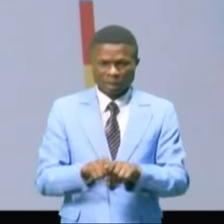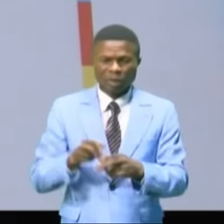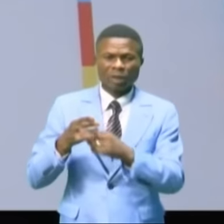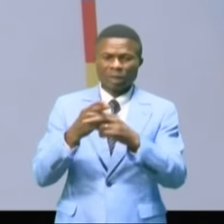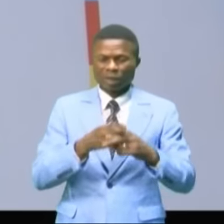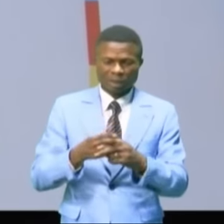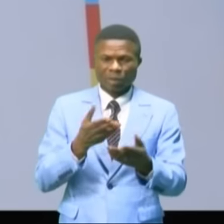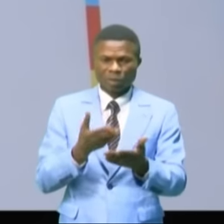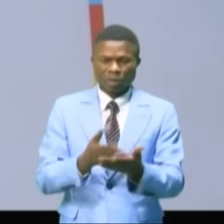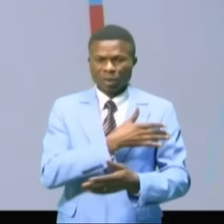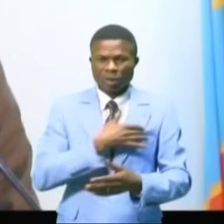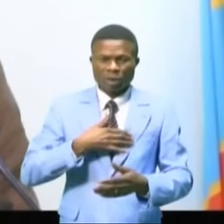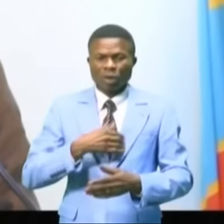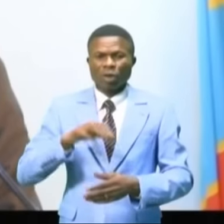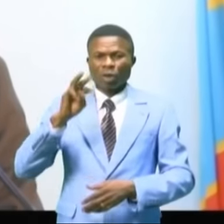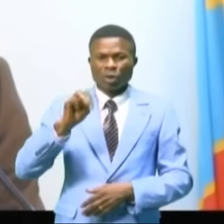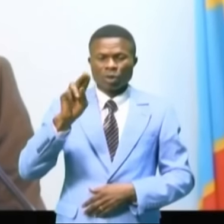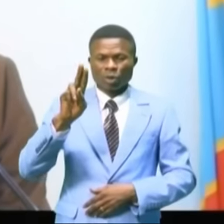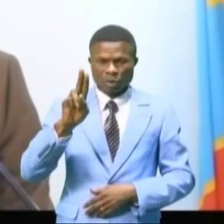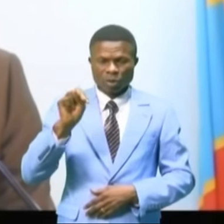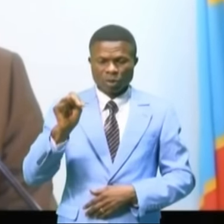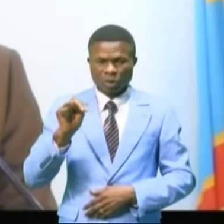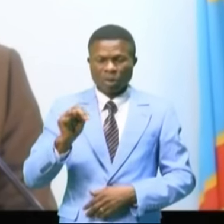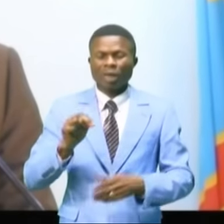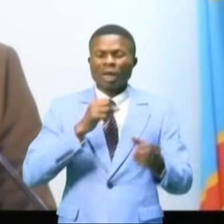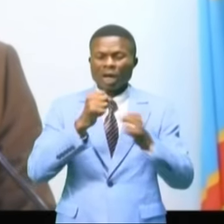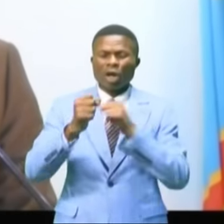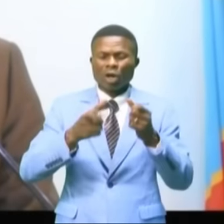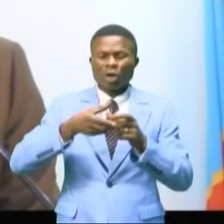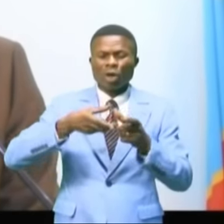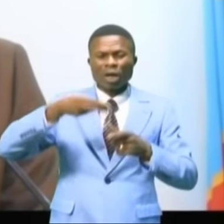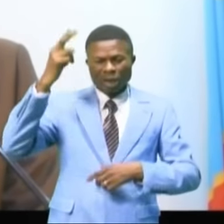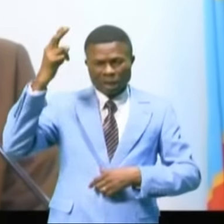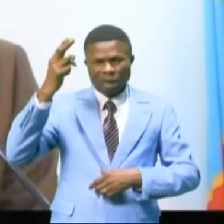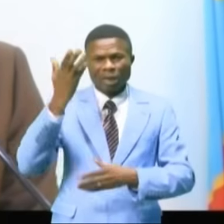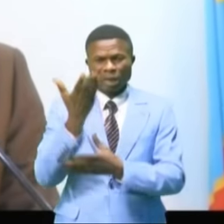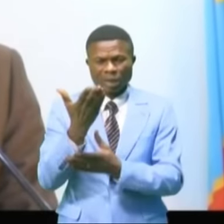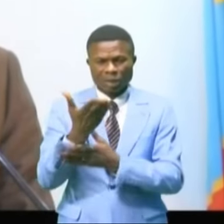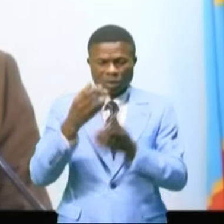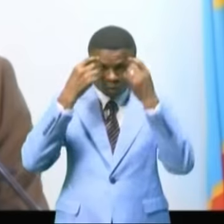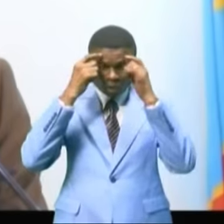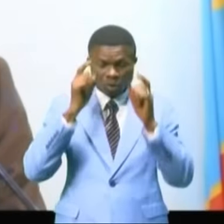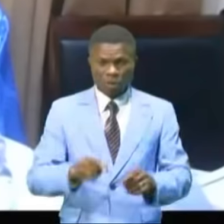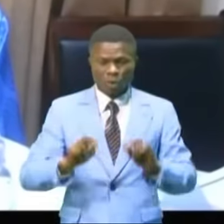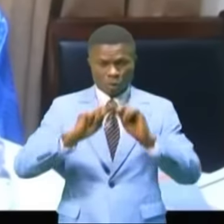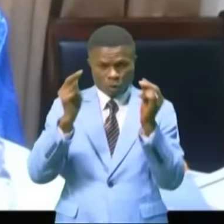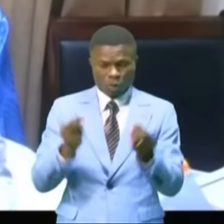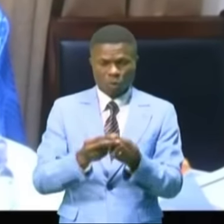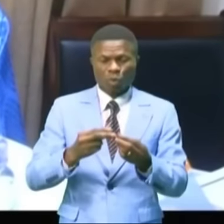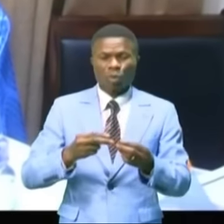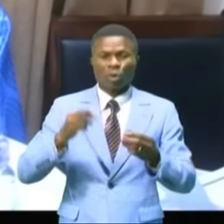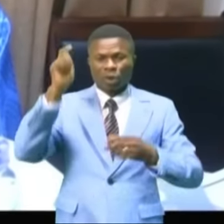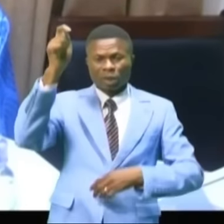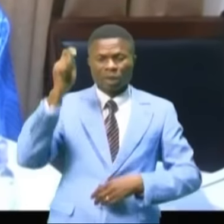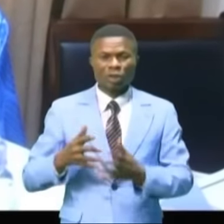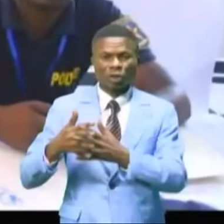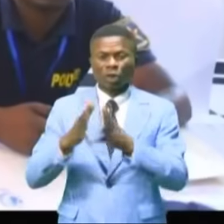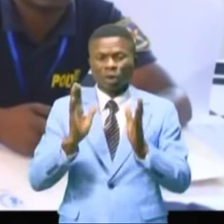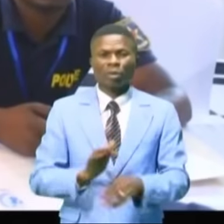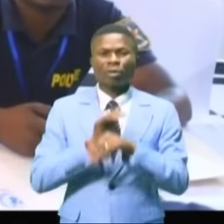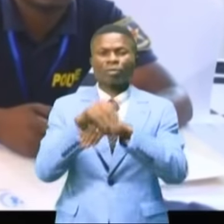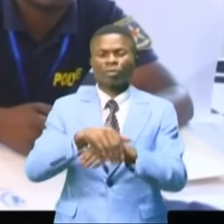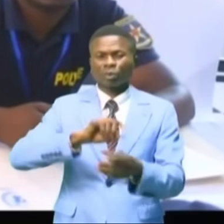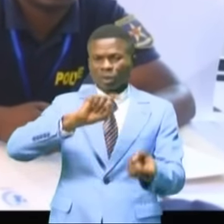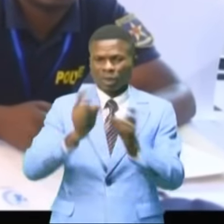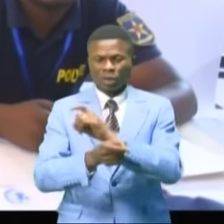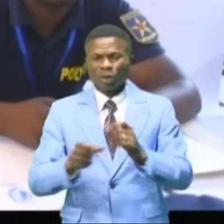sécurité. Au nom de la MONUSCO, Maître Rai Mwemba a affirmé la détermination de sa structure en vue de contribuer à réformer